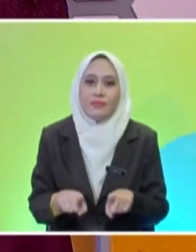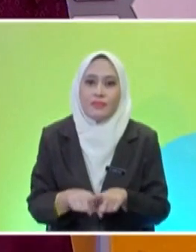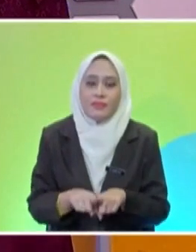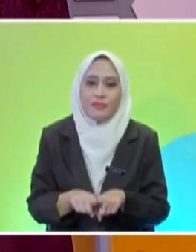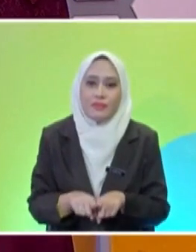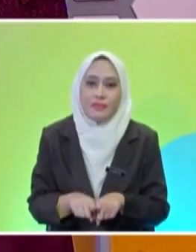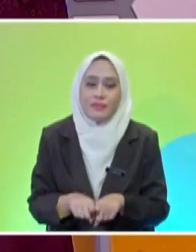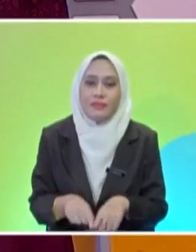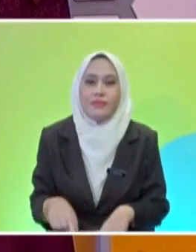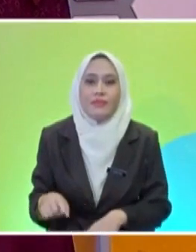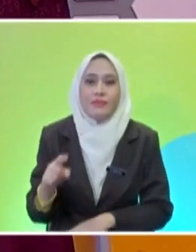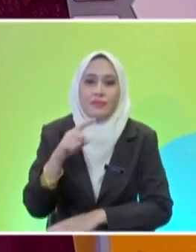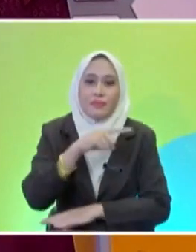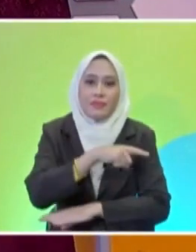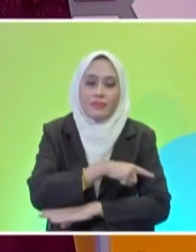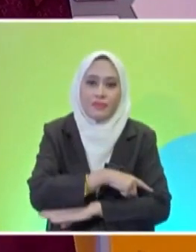seterusnya, hari